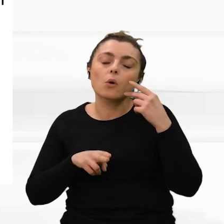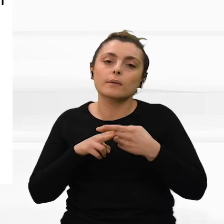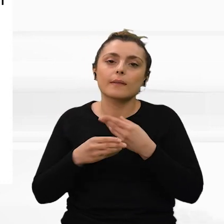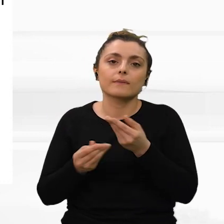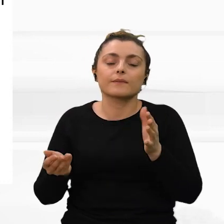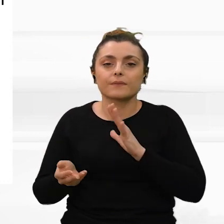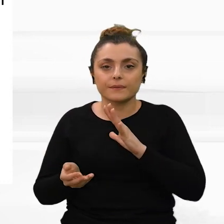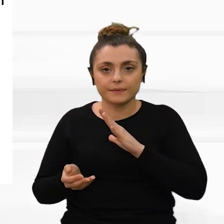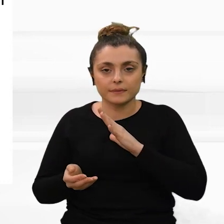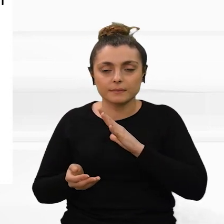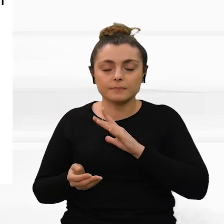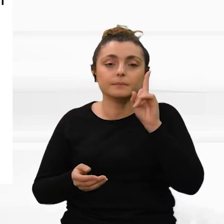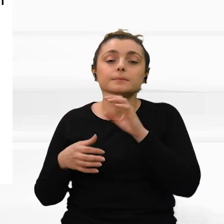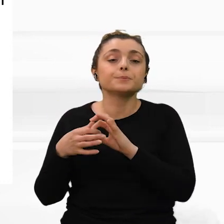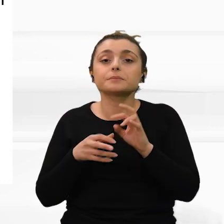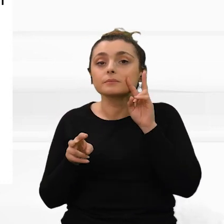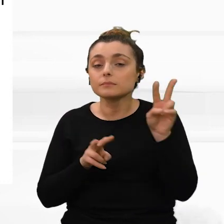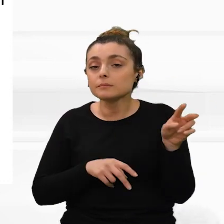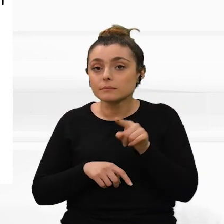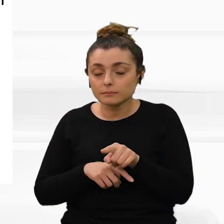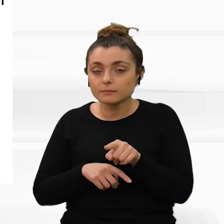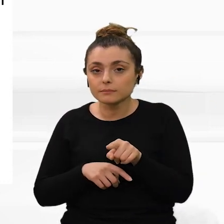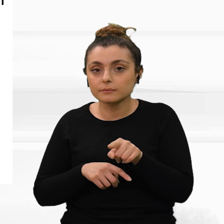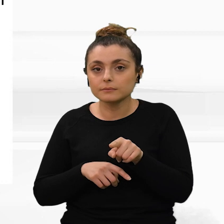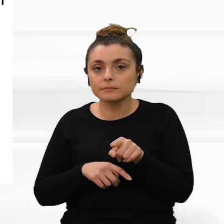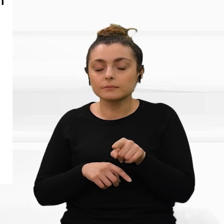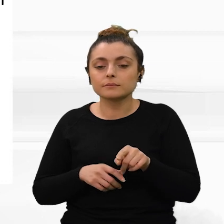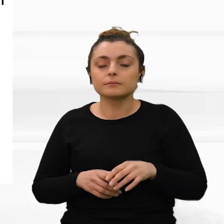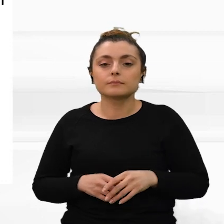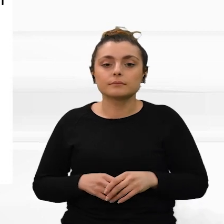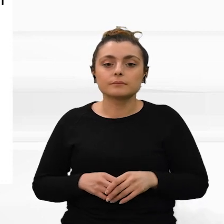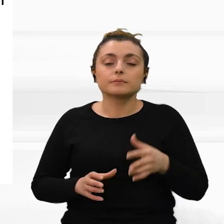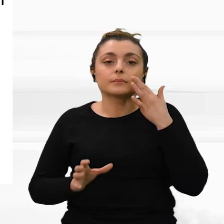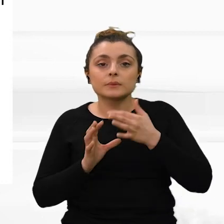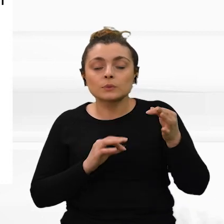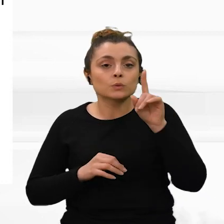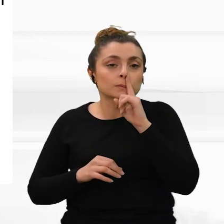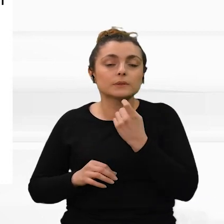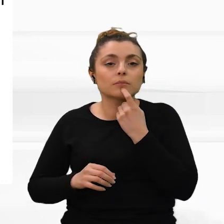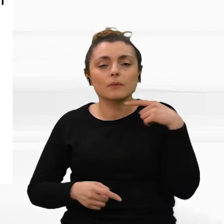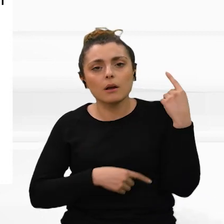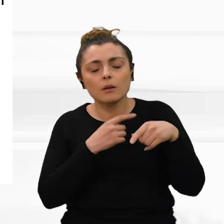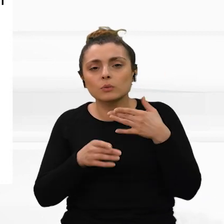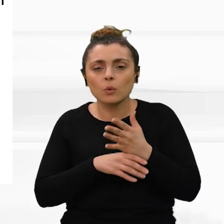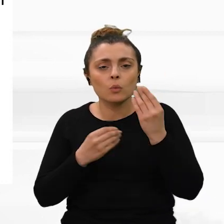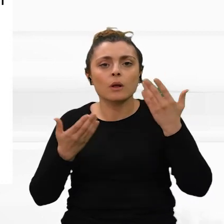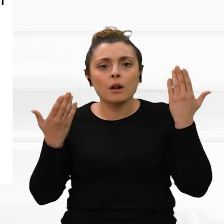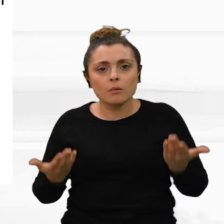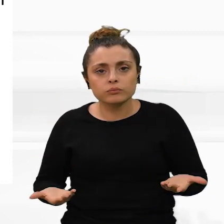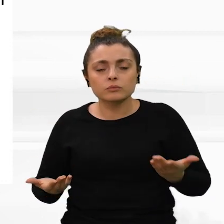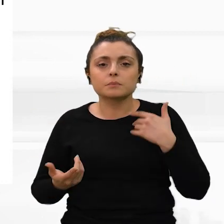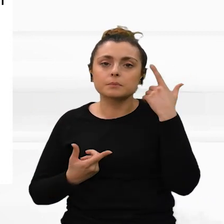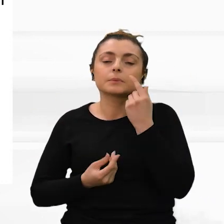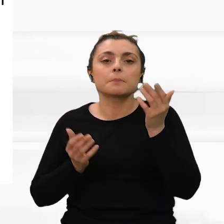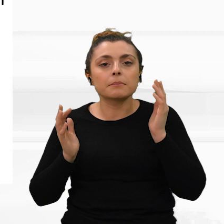örnekler de verilmiştir pek cümlemize bakarsak sevgili arkadaşlar bu insanların yüzyıllardan beri doğru olarak kabul